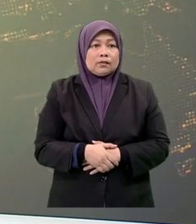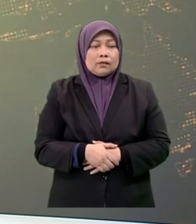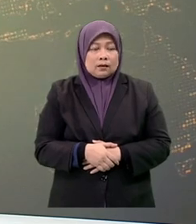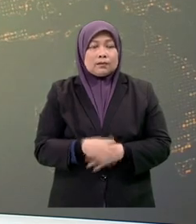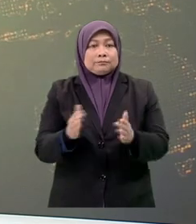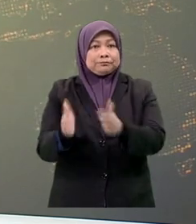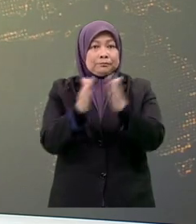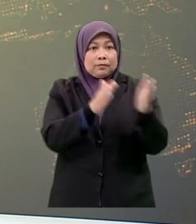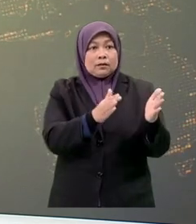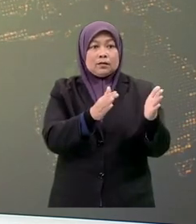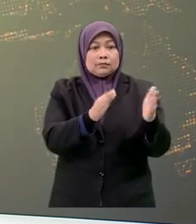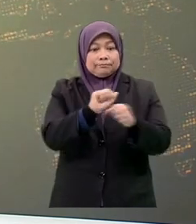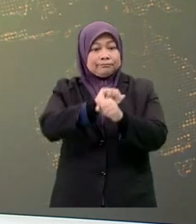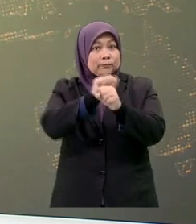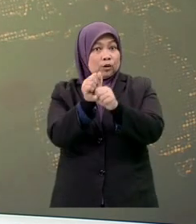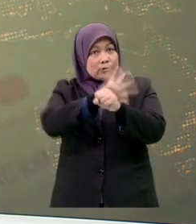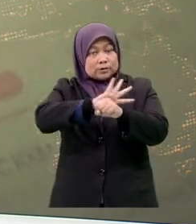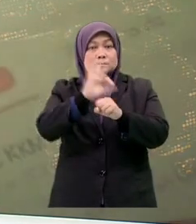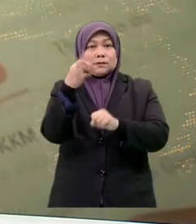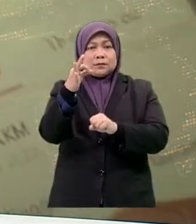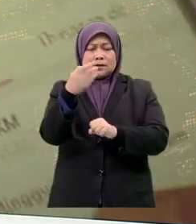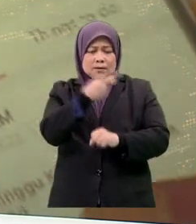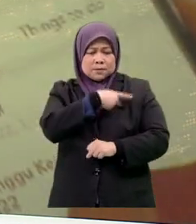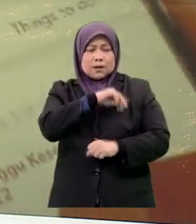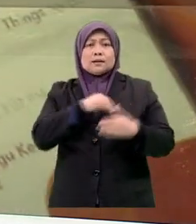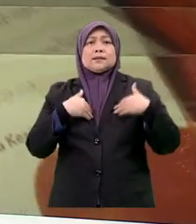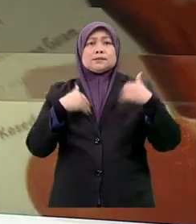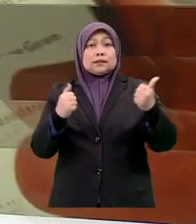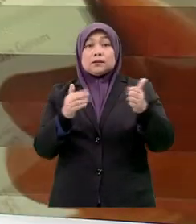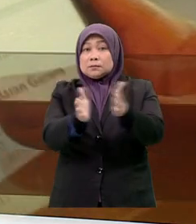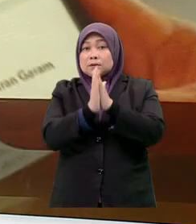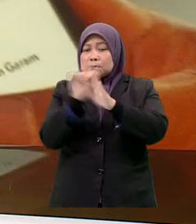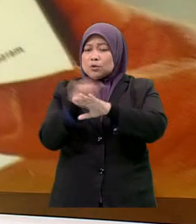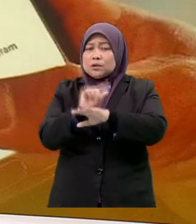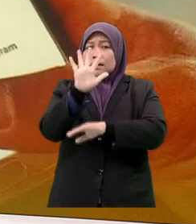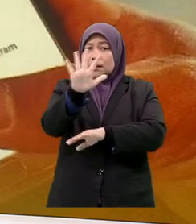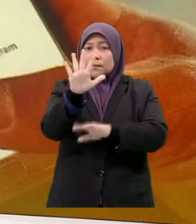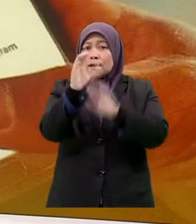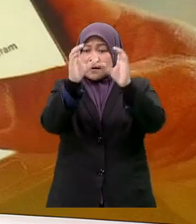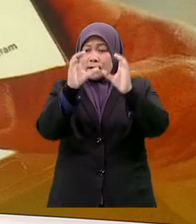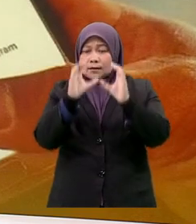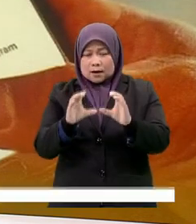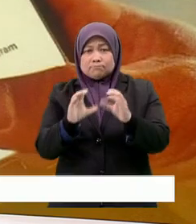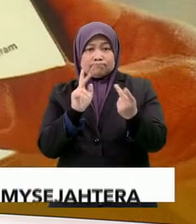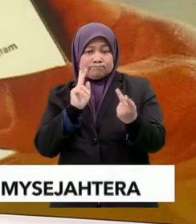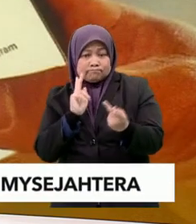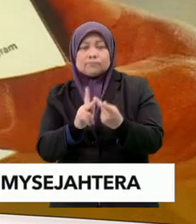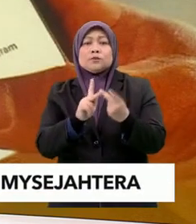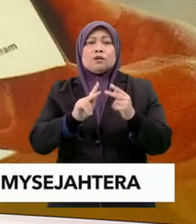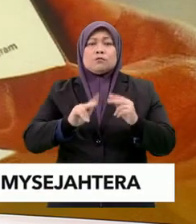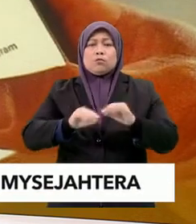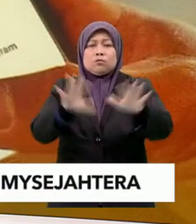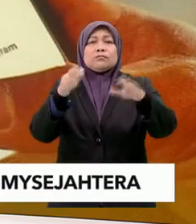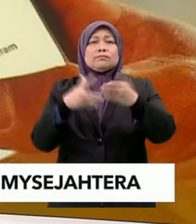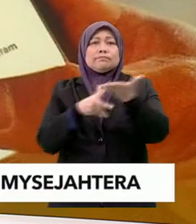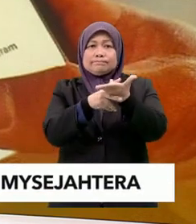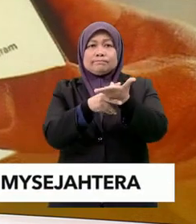baik kita beralih ke perkembangan covid-19 Kementerian kesihatan diminta menggunakan lima langkah strategik untuk mengawal penularan kes